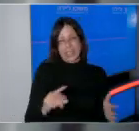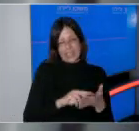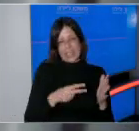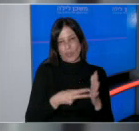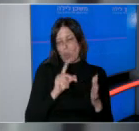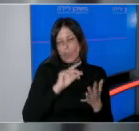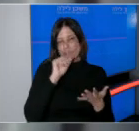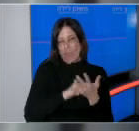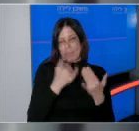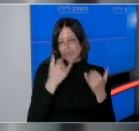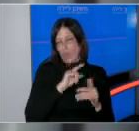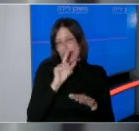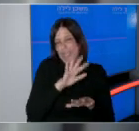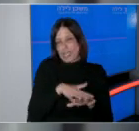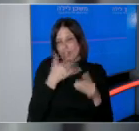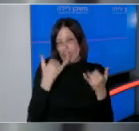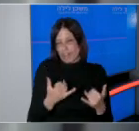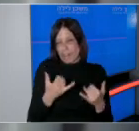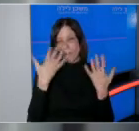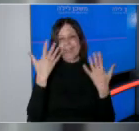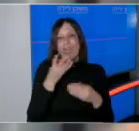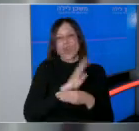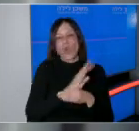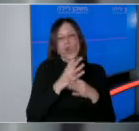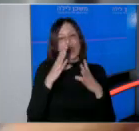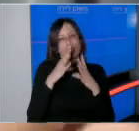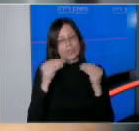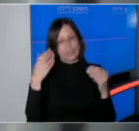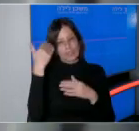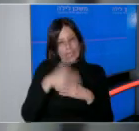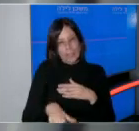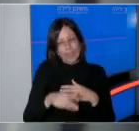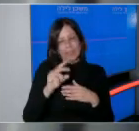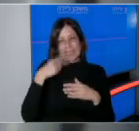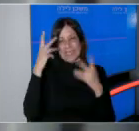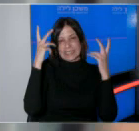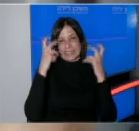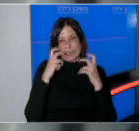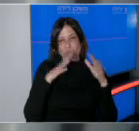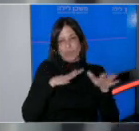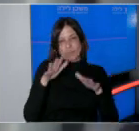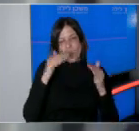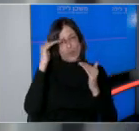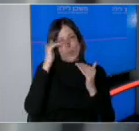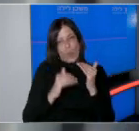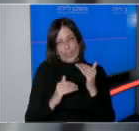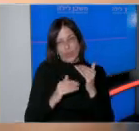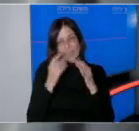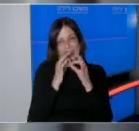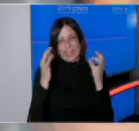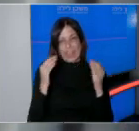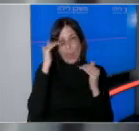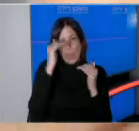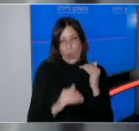נרגיש אותו עכשיו, אבל כשהקורונה תעבור, ואז תהיה ציפייה מהממשלות, שהם יורידו, יתחילו להוריד את